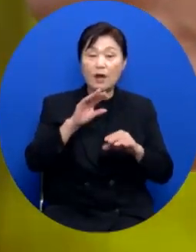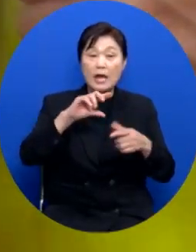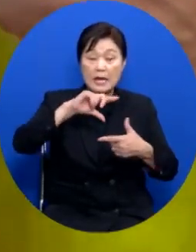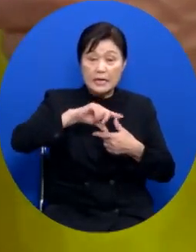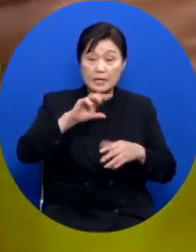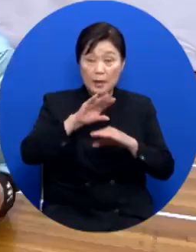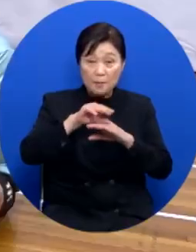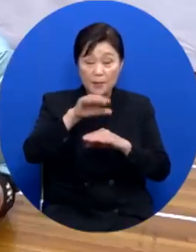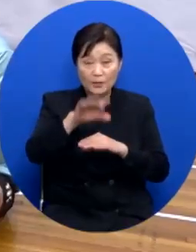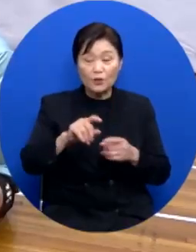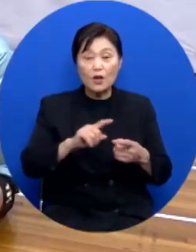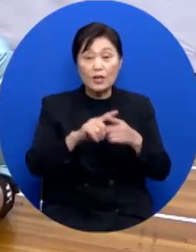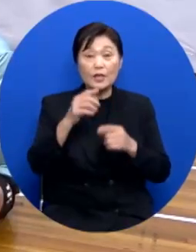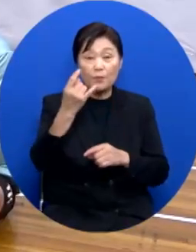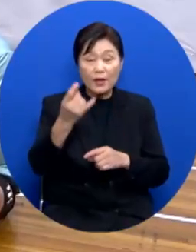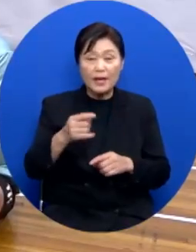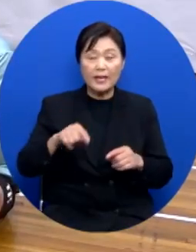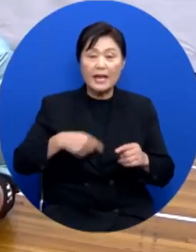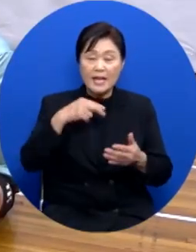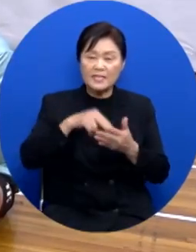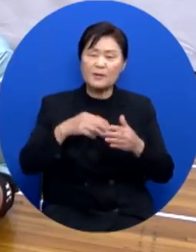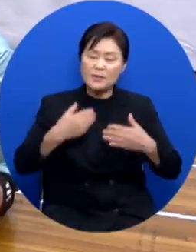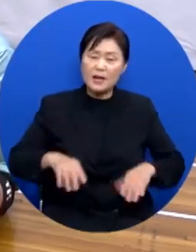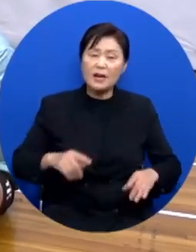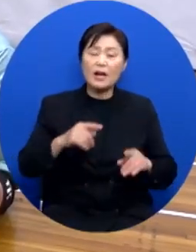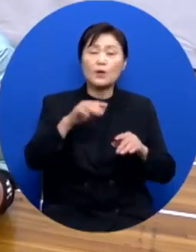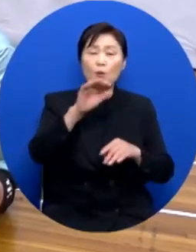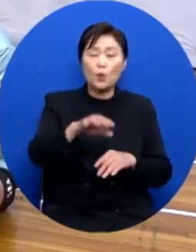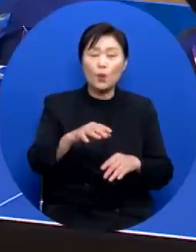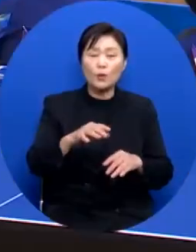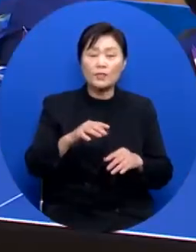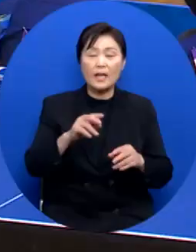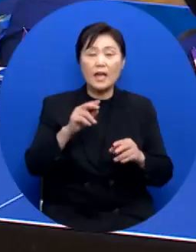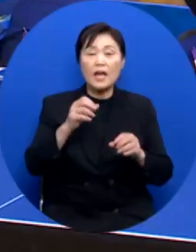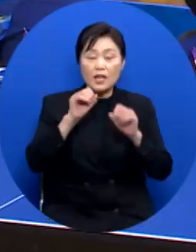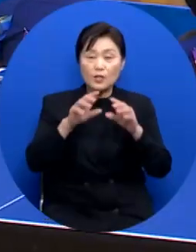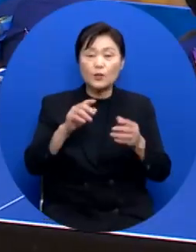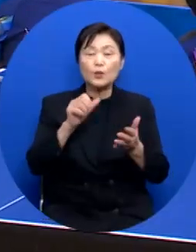경남탁구선교연합회에게 미자립교회 선교 물품을 전달했습니다.